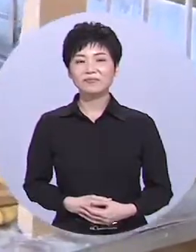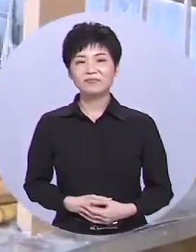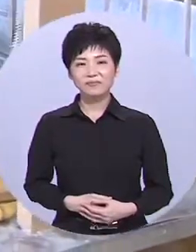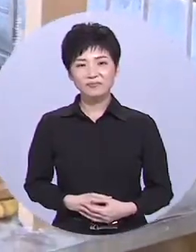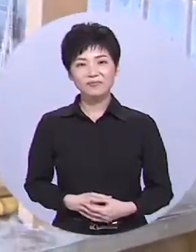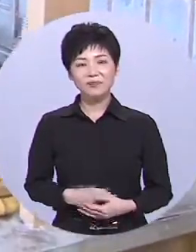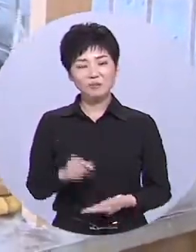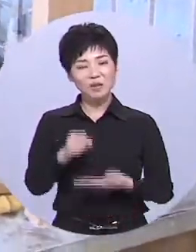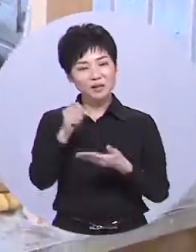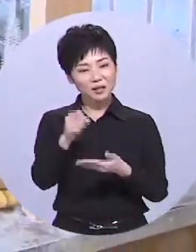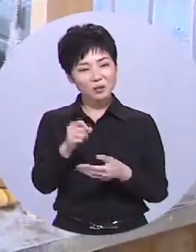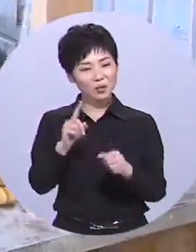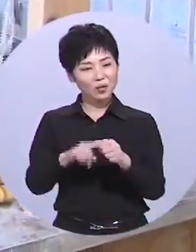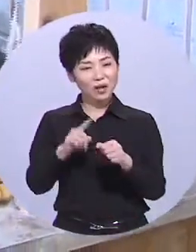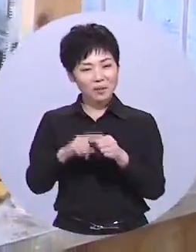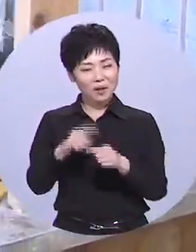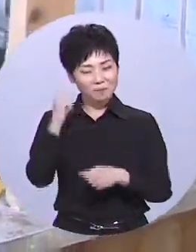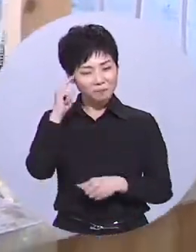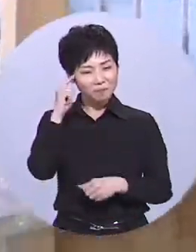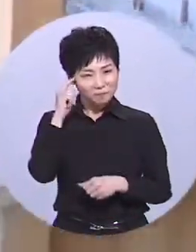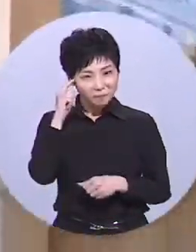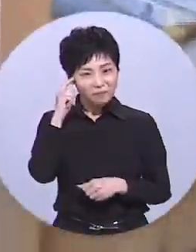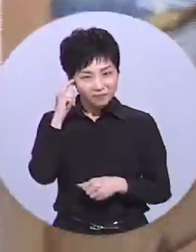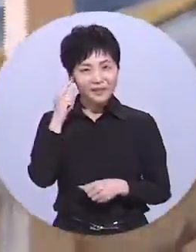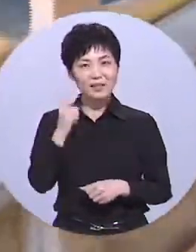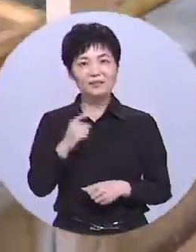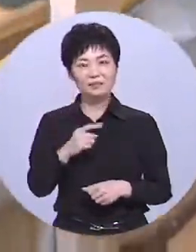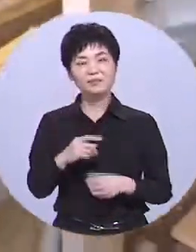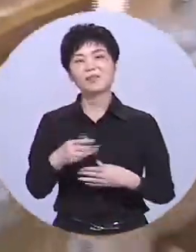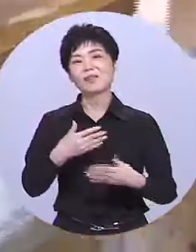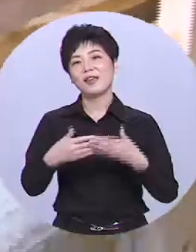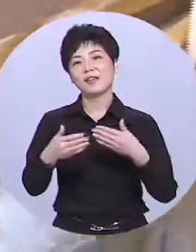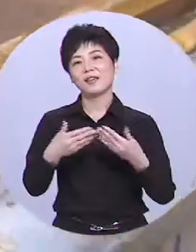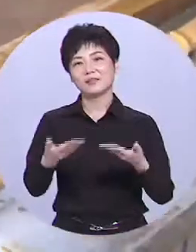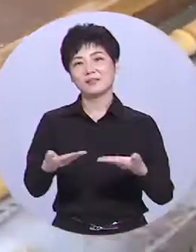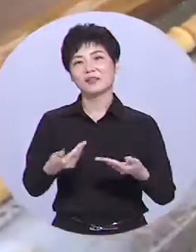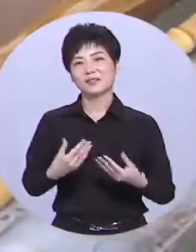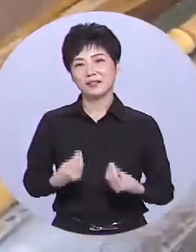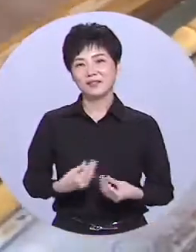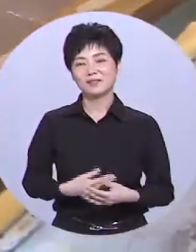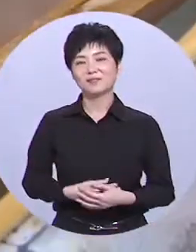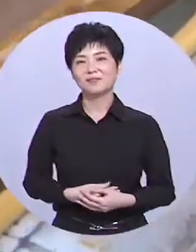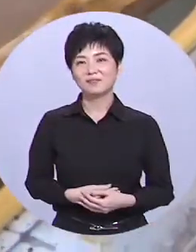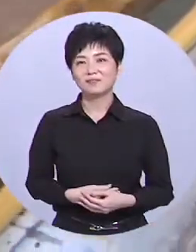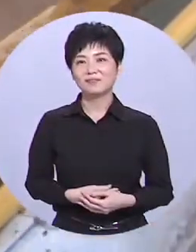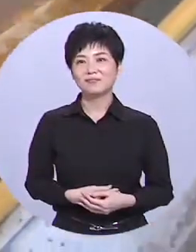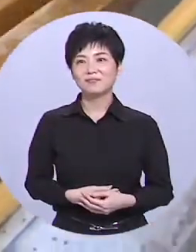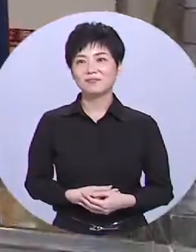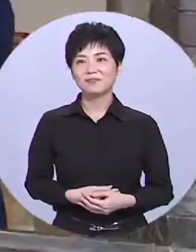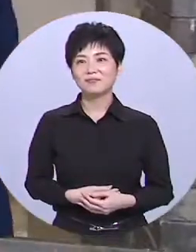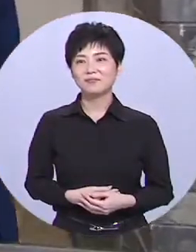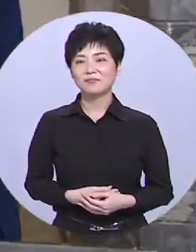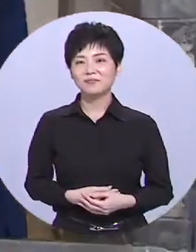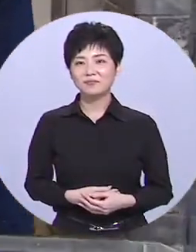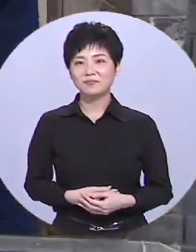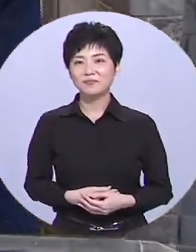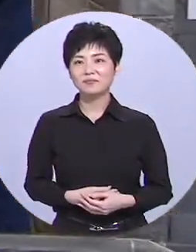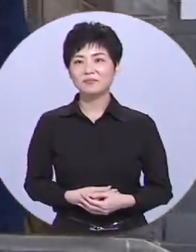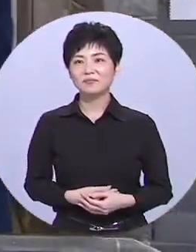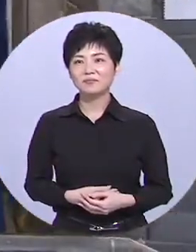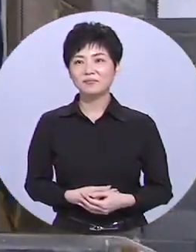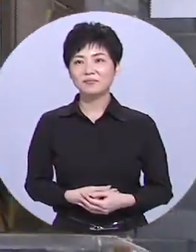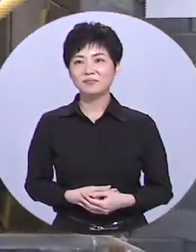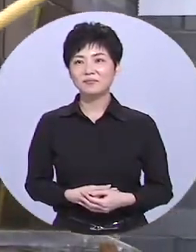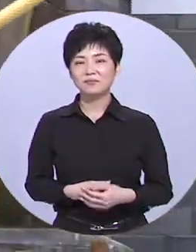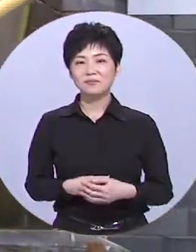り物のヒントになるかもと思い、若林さんに和紙について教えてもらいました。 まずですね、和